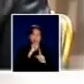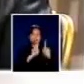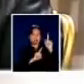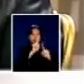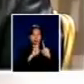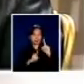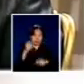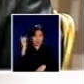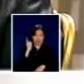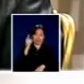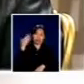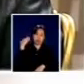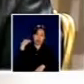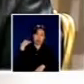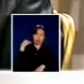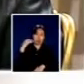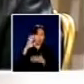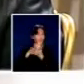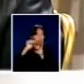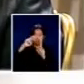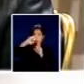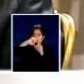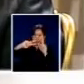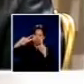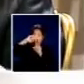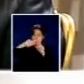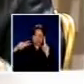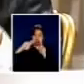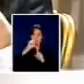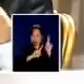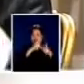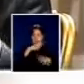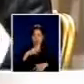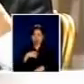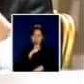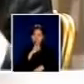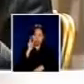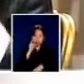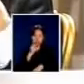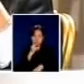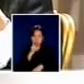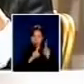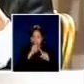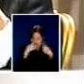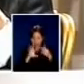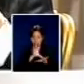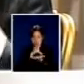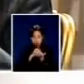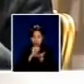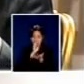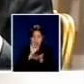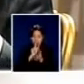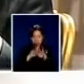ววัดไปผลหนึ่งแล้วโดยมหาวิทยาลัยศรีนครินทรวิโรจน์อ่ะเขาก็บอกว่าทำให้เด็กกระตือรือร้นมี